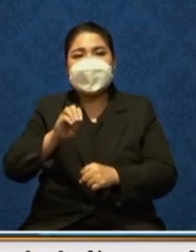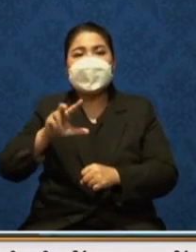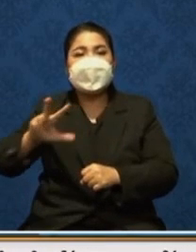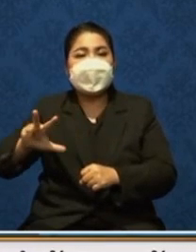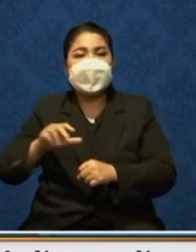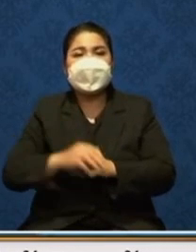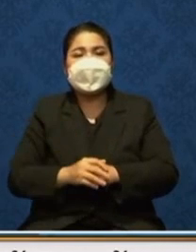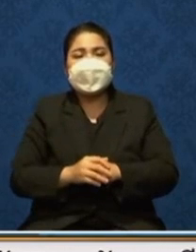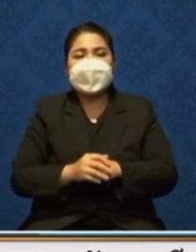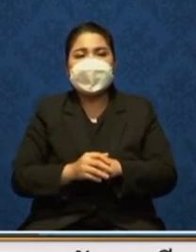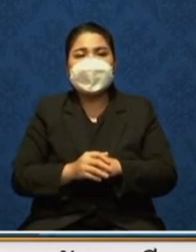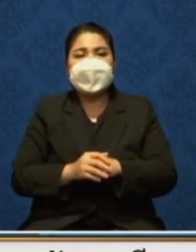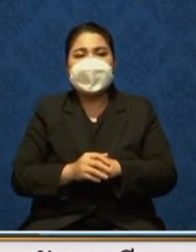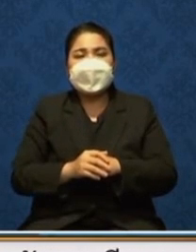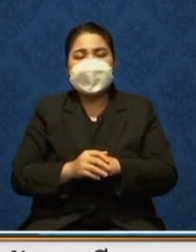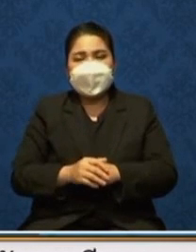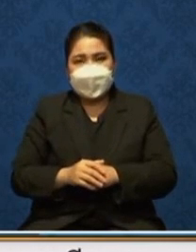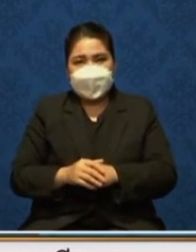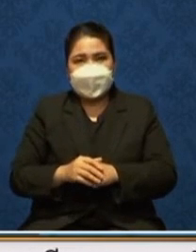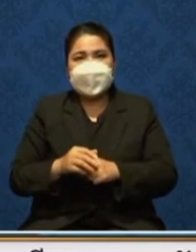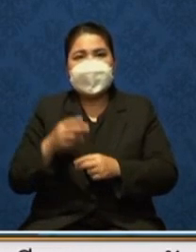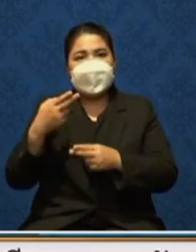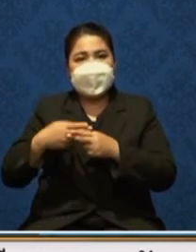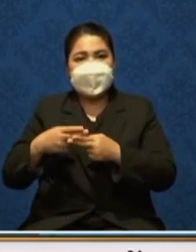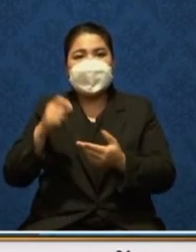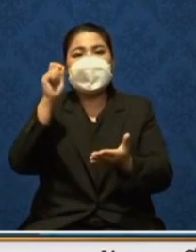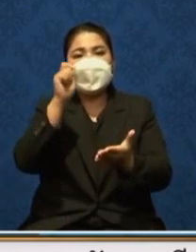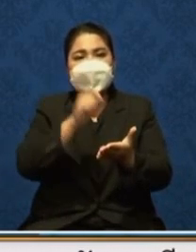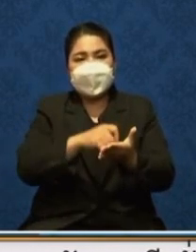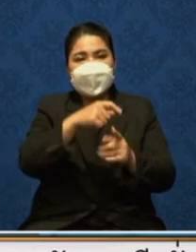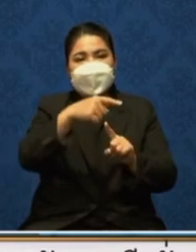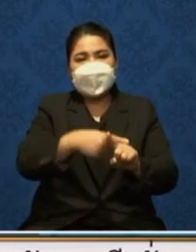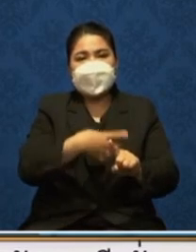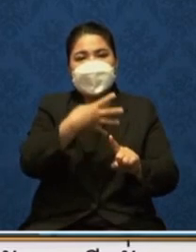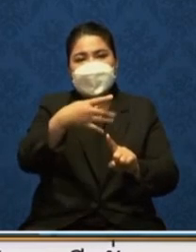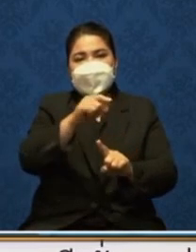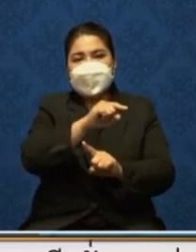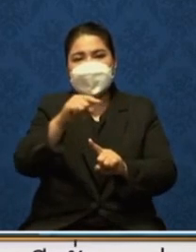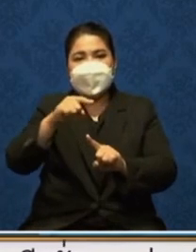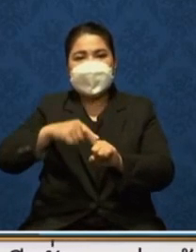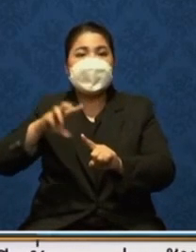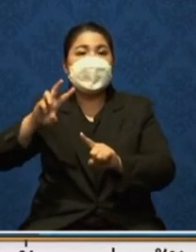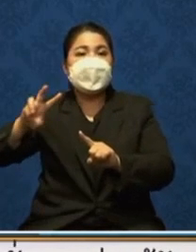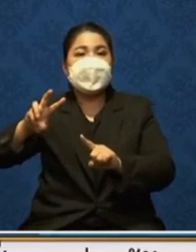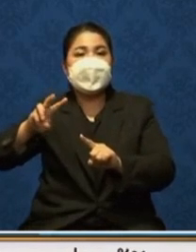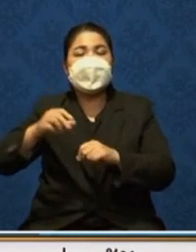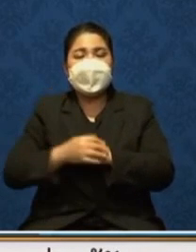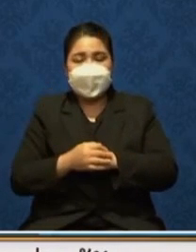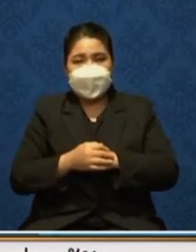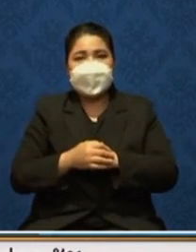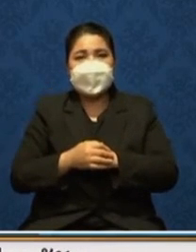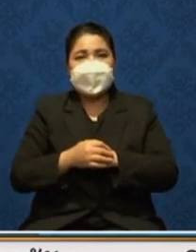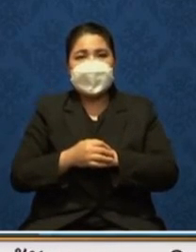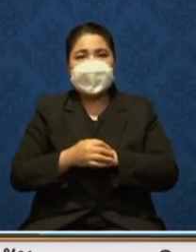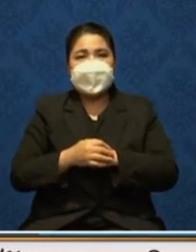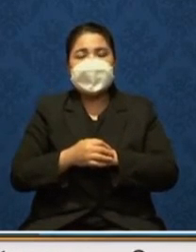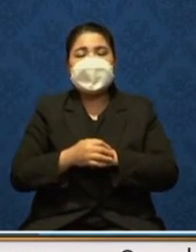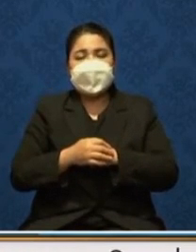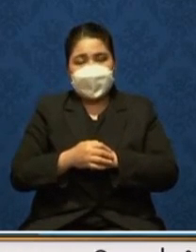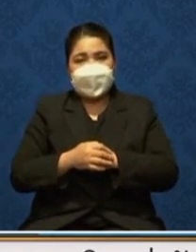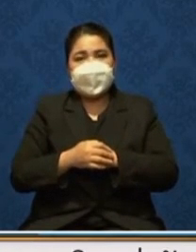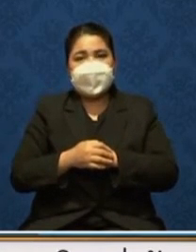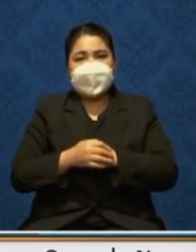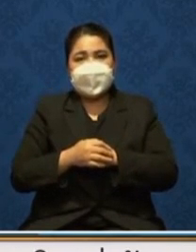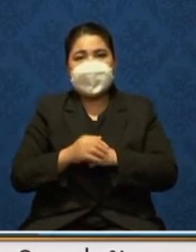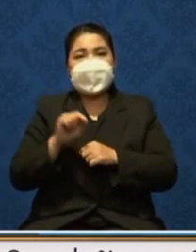63 นี่เฉนสัญญาณในเดือนเมษายนถึงมธุนายน3 เดือนนะครัหางคส่วแ่นี้ได้ง